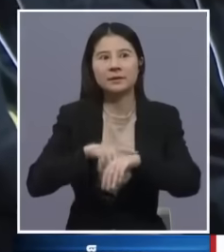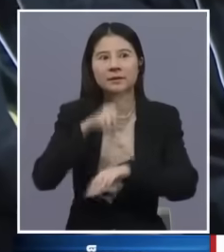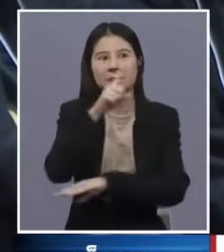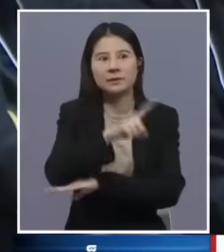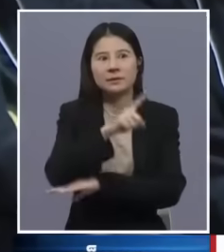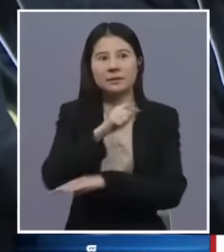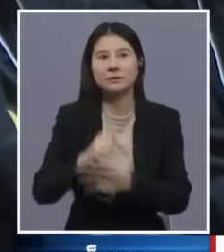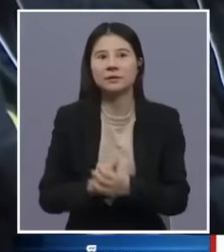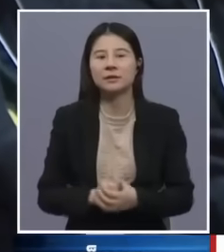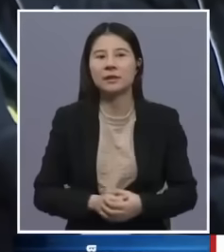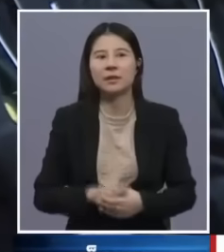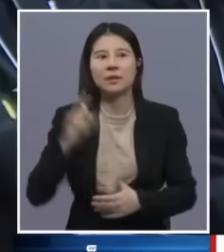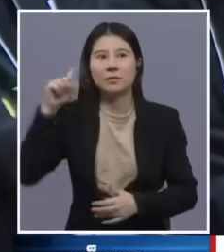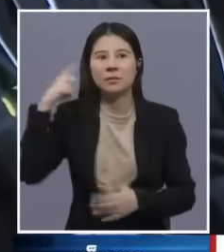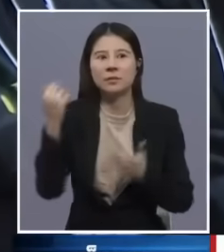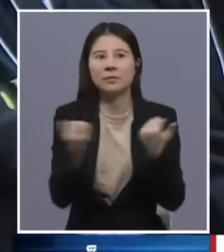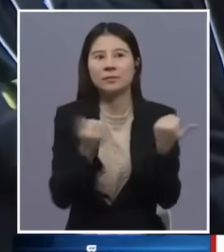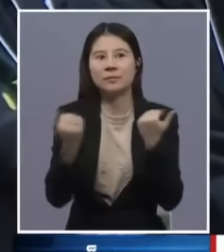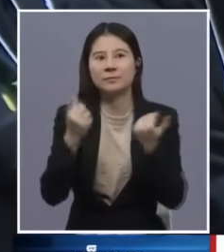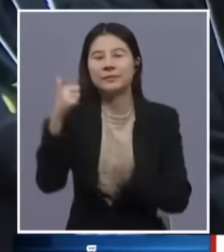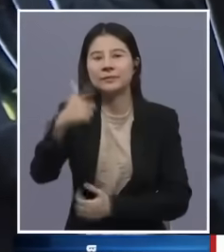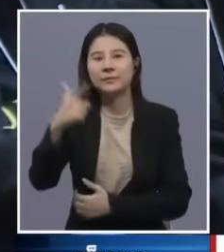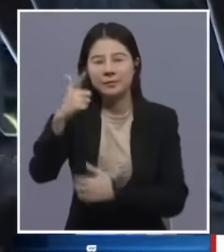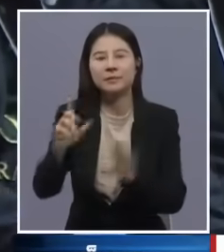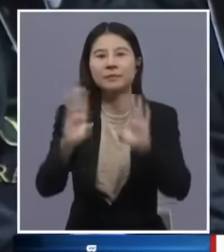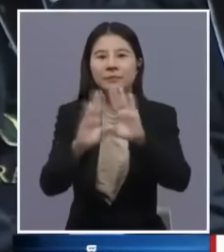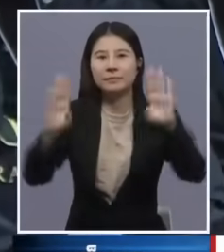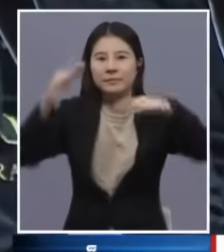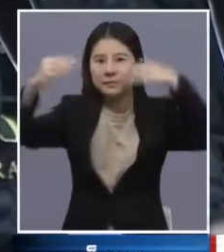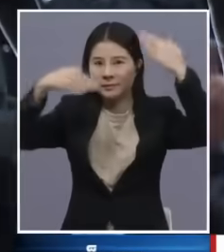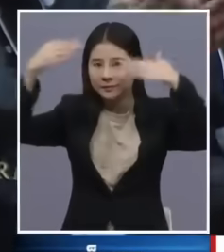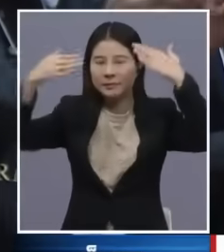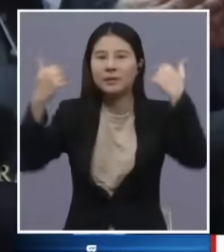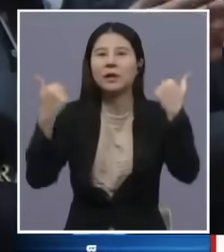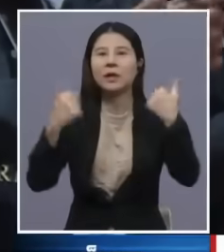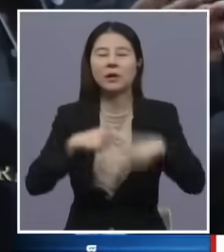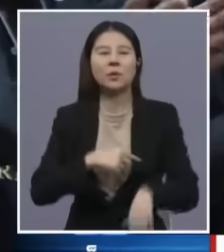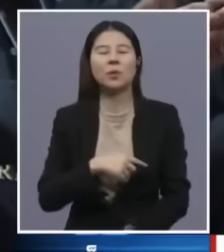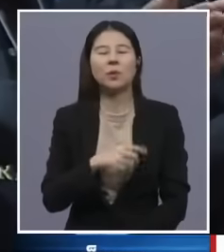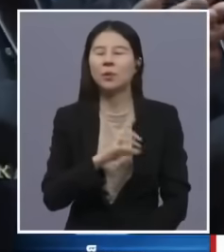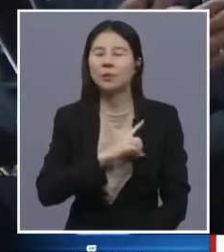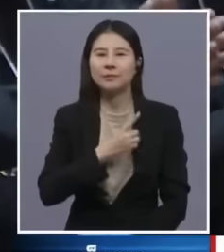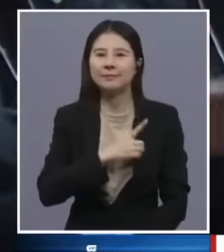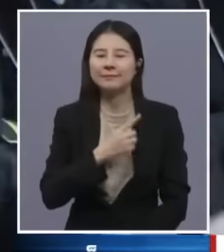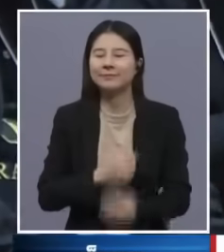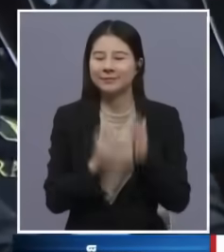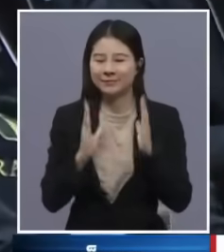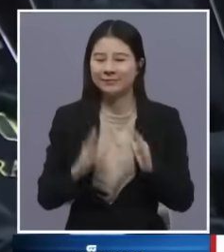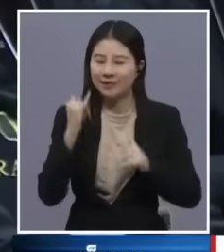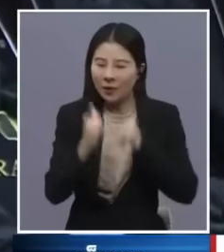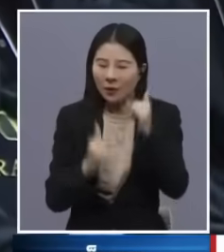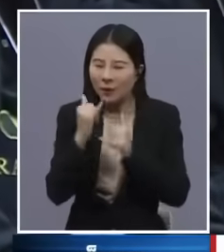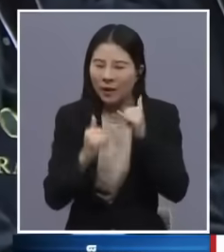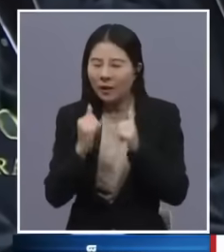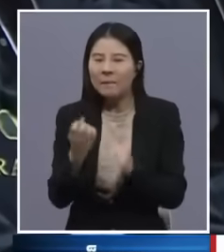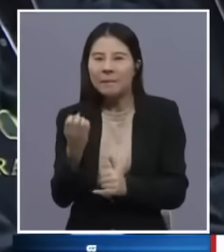งอะค่ะคุณอุ๊งอิ๊งแพทองธารได้มีการกล่าวเปิดงานสัมมนานะคะบอกว่าวันนี้ดีใจมากเลยนะที่มากันเยอะมากๆมีกิจก